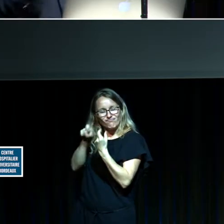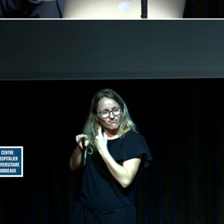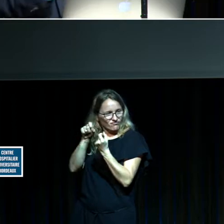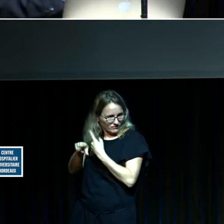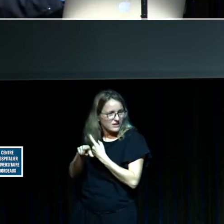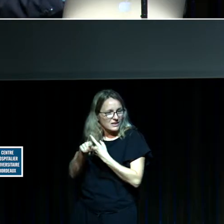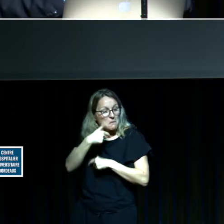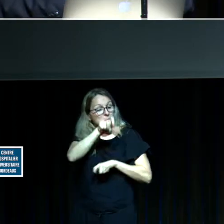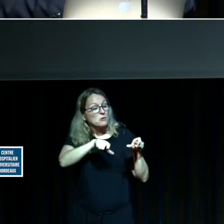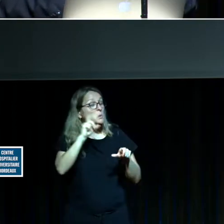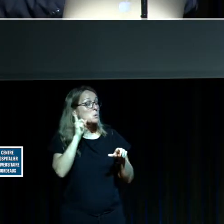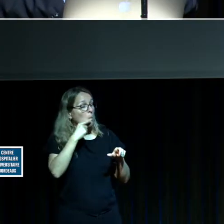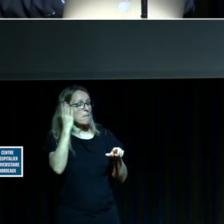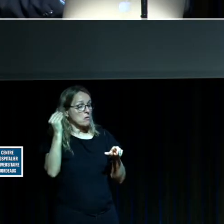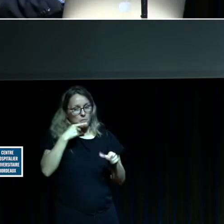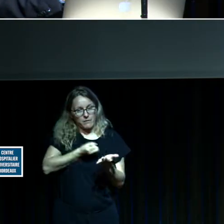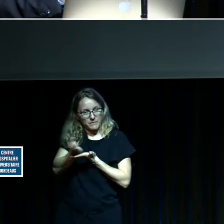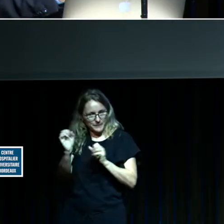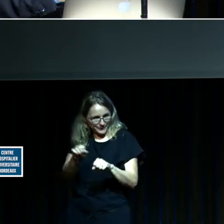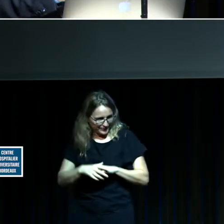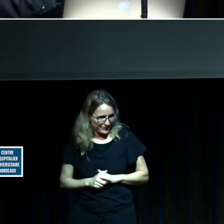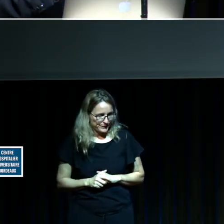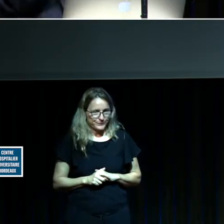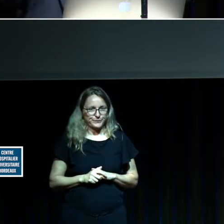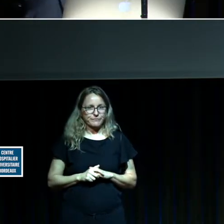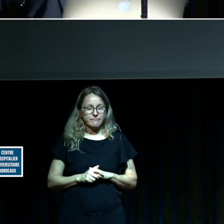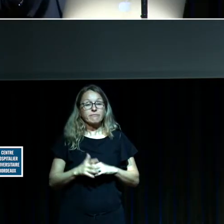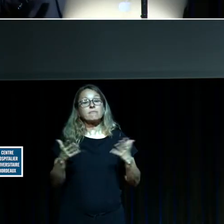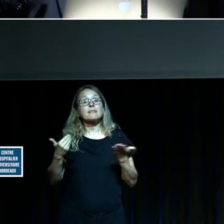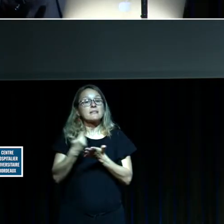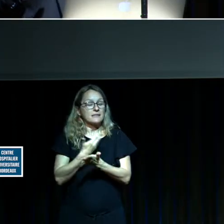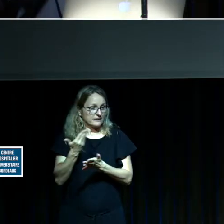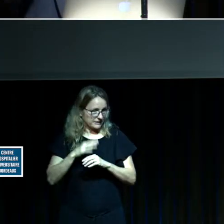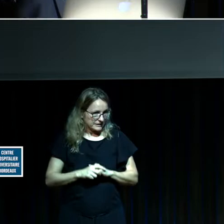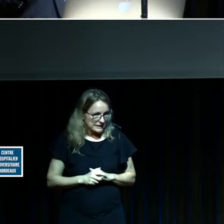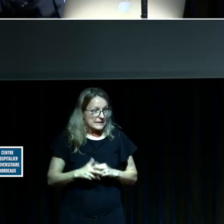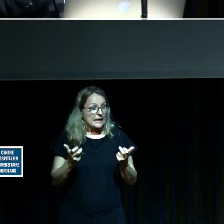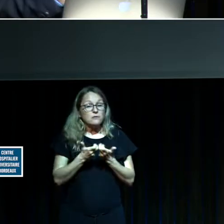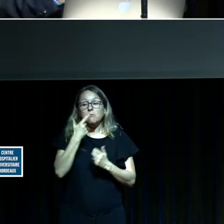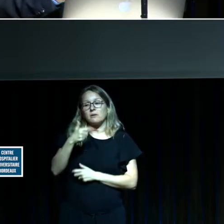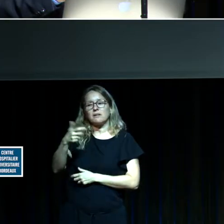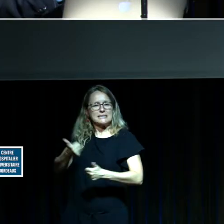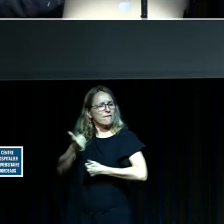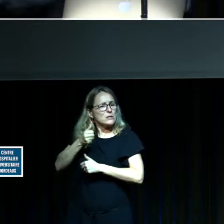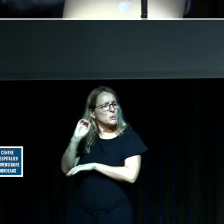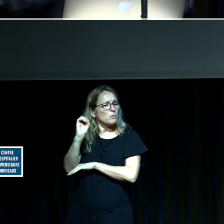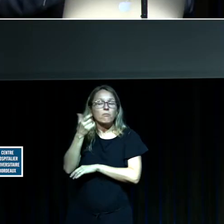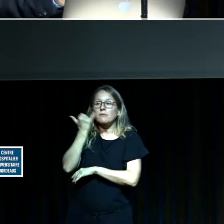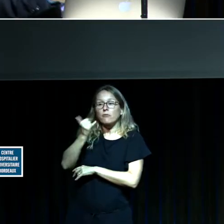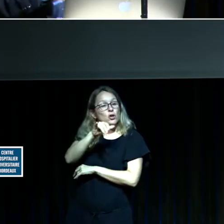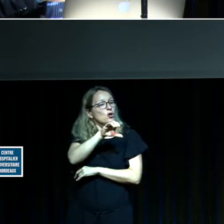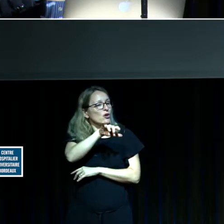permet aux sourds et malentendants de donner l'alerte. Donc, qu'est-ce qui va se passer quand vous appelez un service de secours, que ce soit le 15